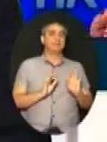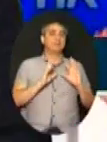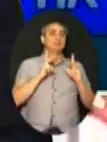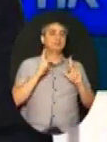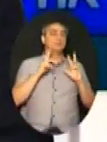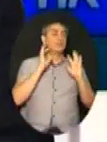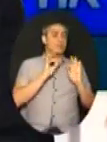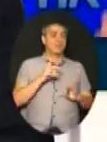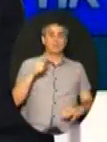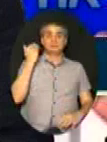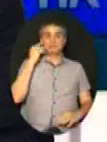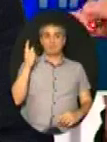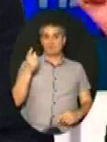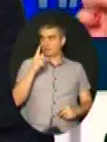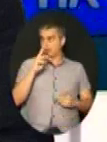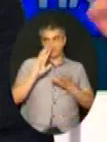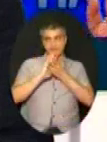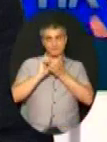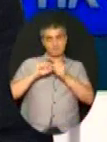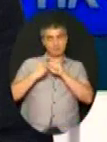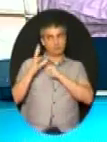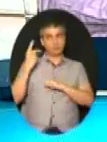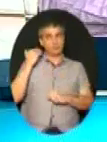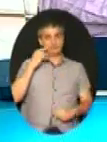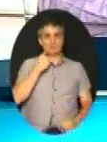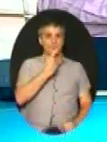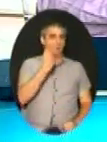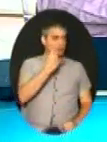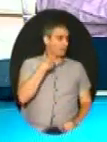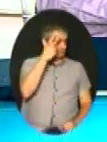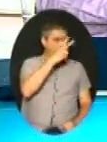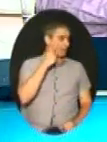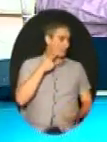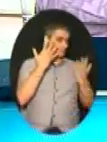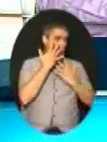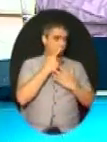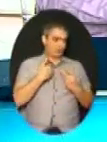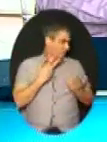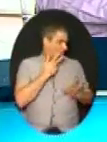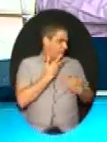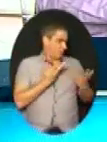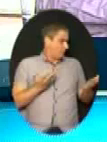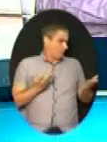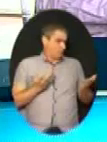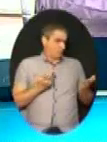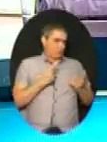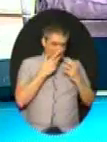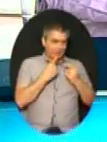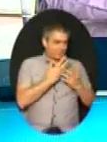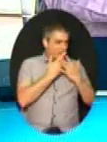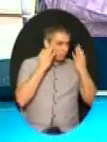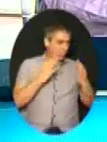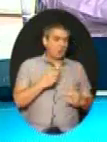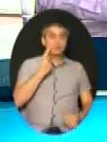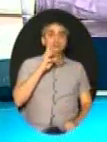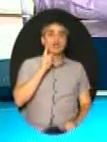אמיתי, אם הולכים... אתה משבש את מה שציפי לבני אמרה. אני מבין שאת במבוכה. אם לוקחים... רגע, רגע.